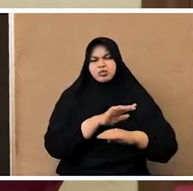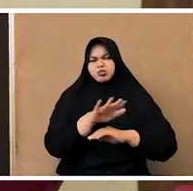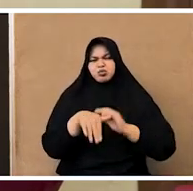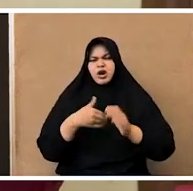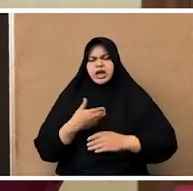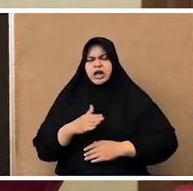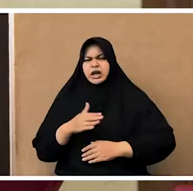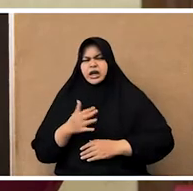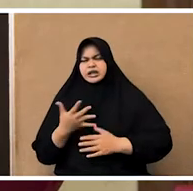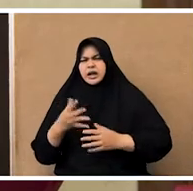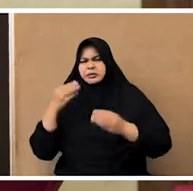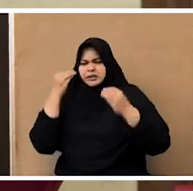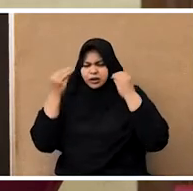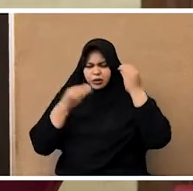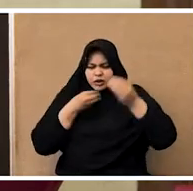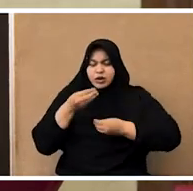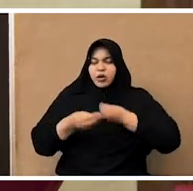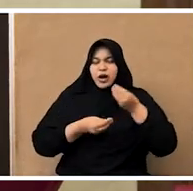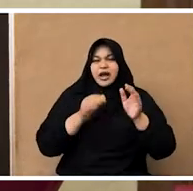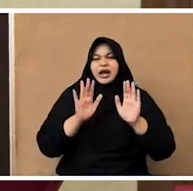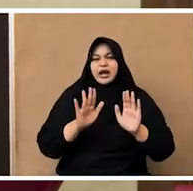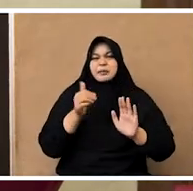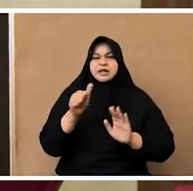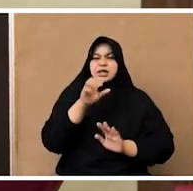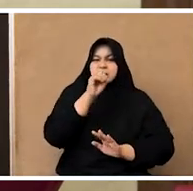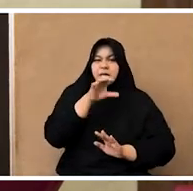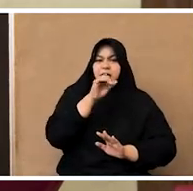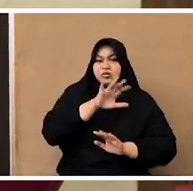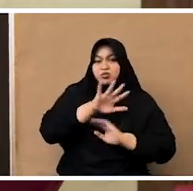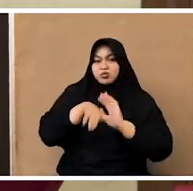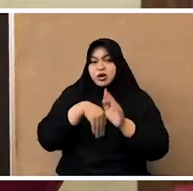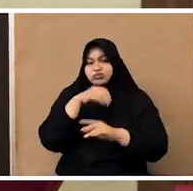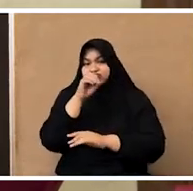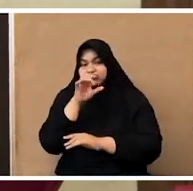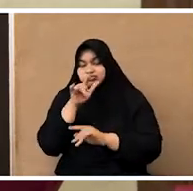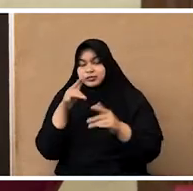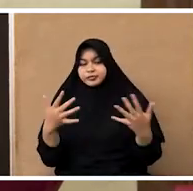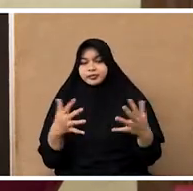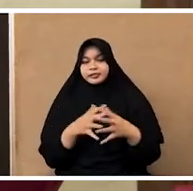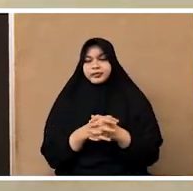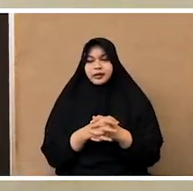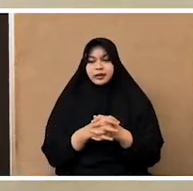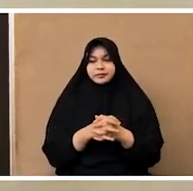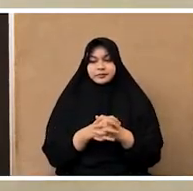Mau mengatakan apa cuma ini yang bisa saya sampaikan itu karena semua sudah disampaikan kan